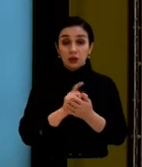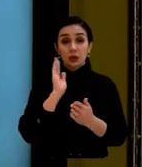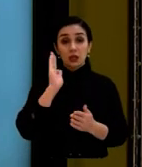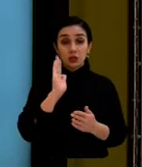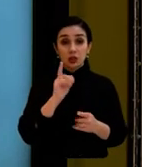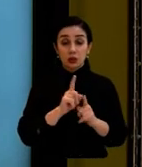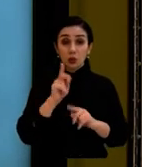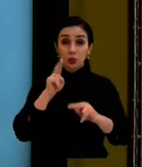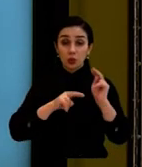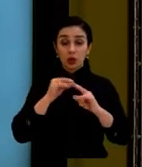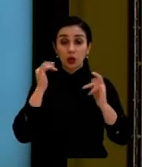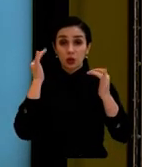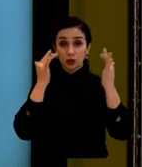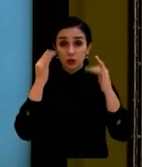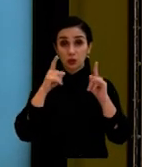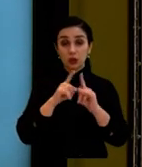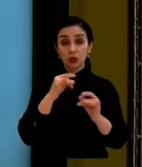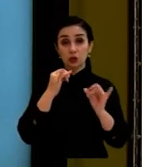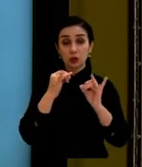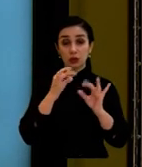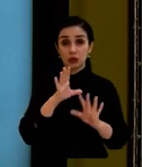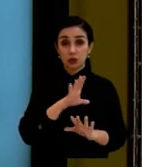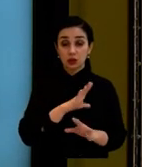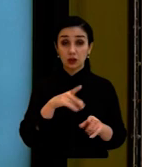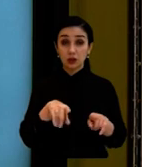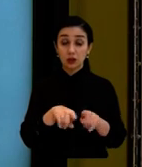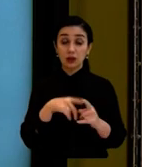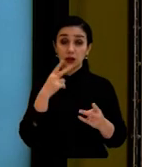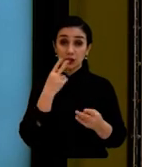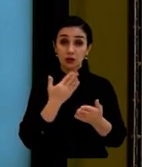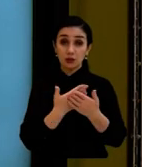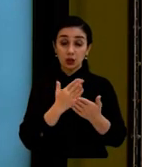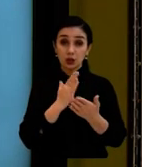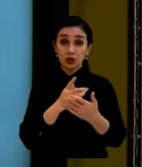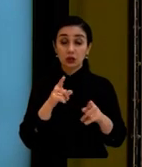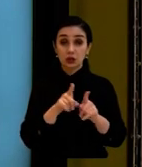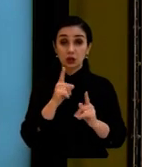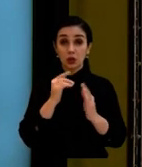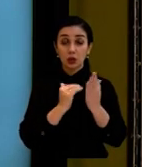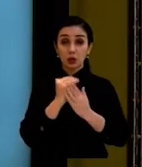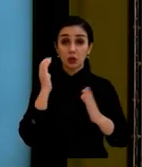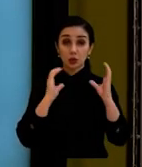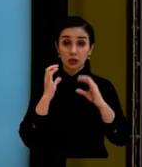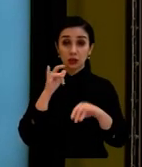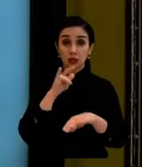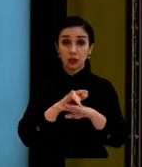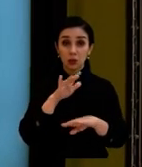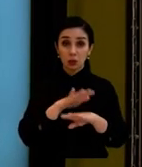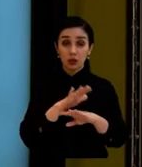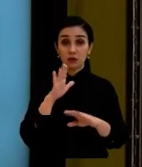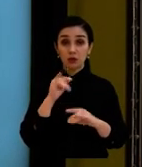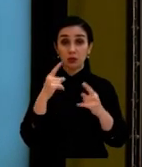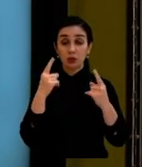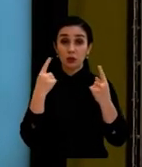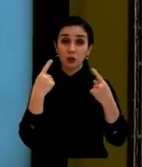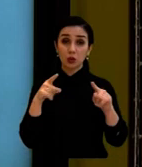qurilishi va orzu-umidlarimiz haqida suhbatlashayotgan edik. Tasavvur qiling, siz oliy o'quv yurtini tamomladingiz va